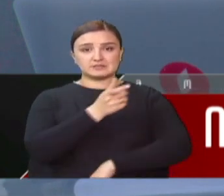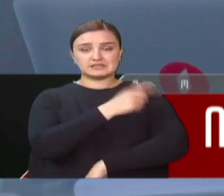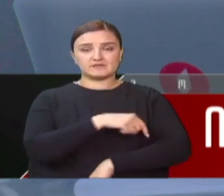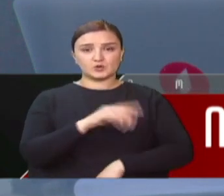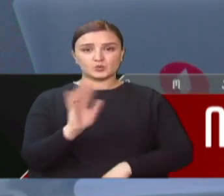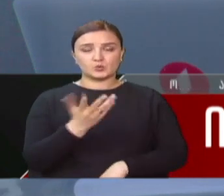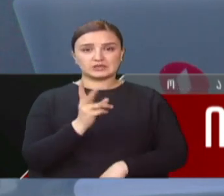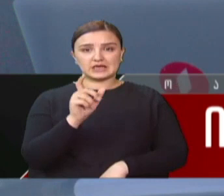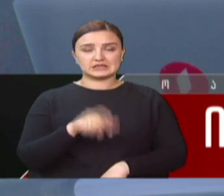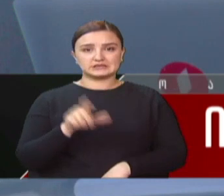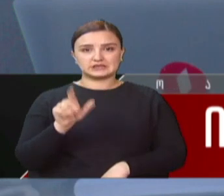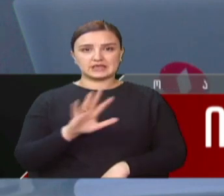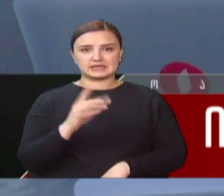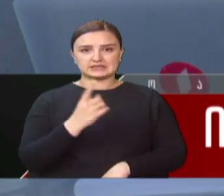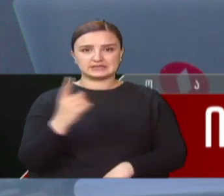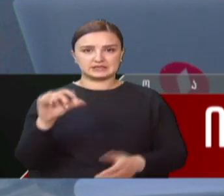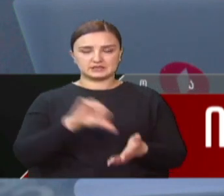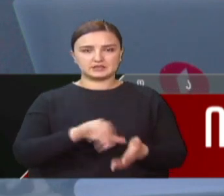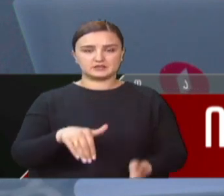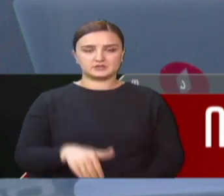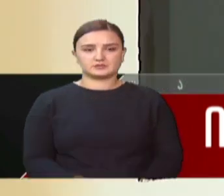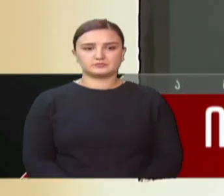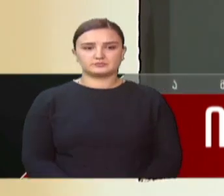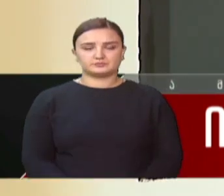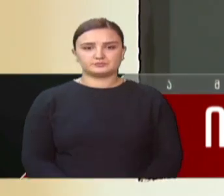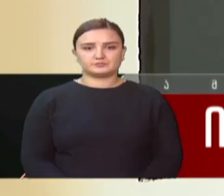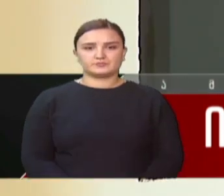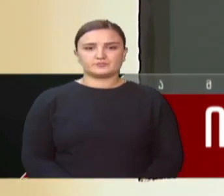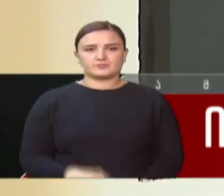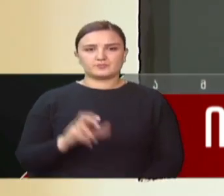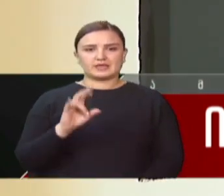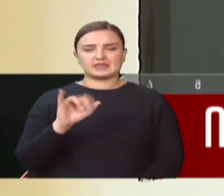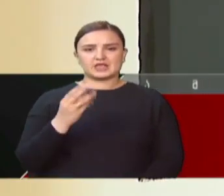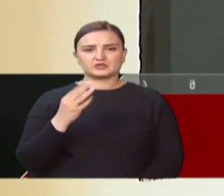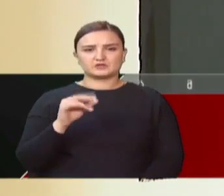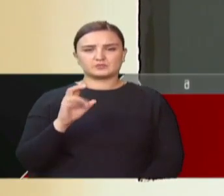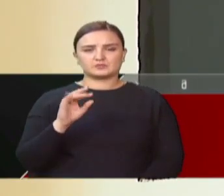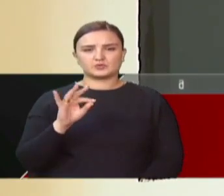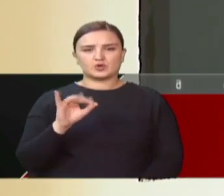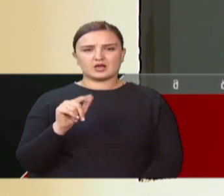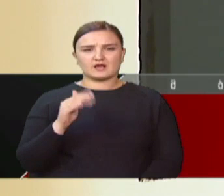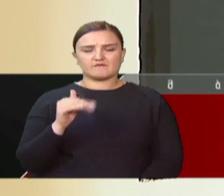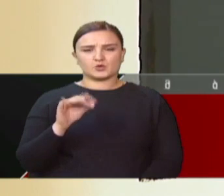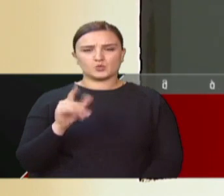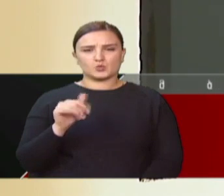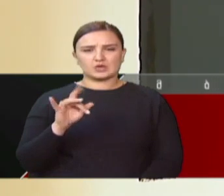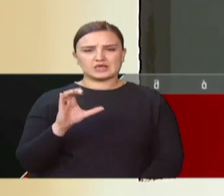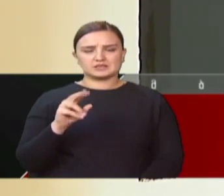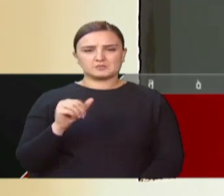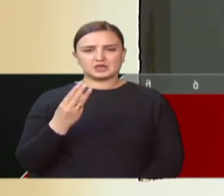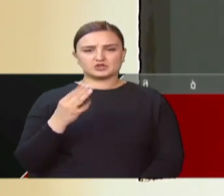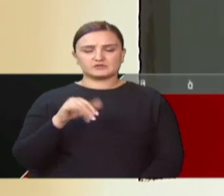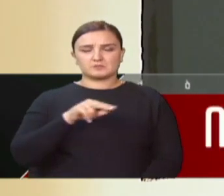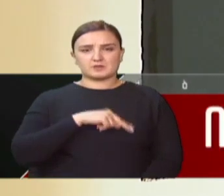ამ ხუთი კანდიდატურიდან არც ერთი არ არის. Tristan Benașvili, Gheorghe Gzobava da Zurab Guraspașvili,